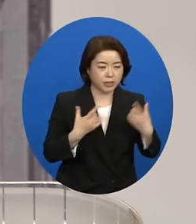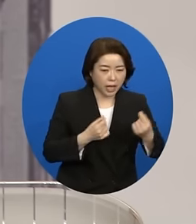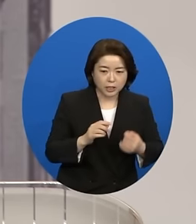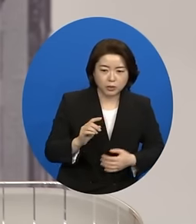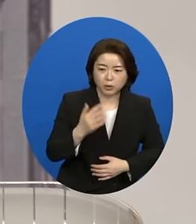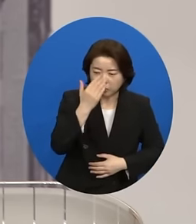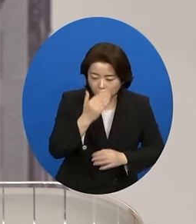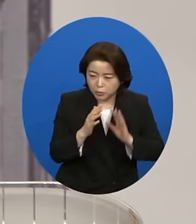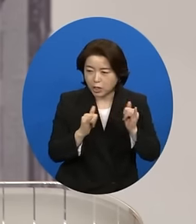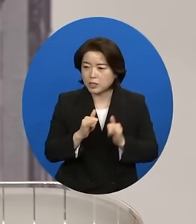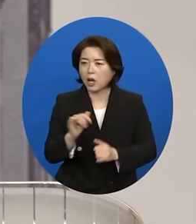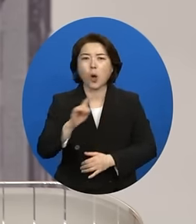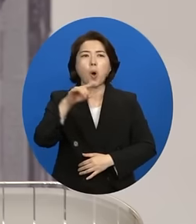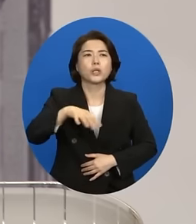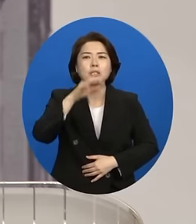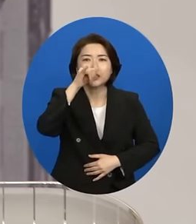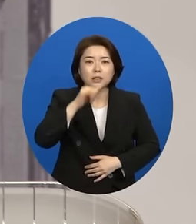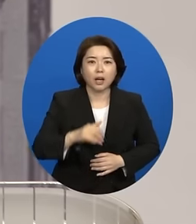있는가.